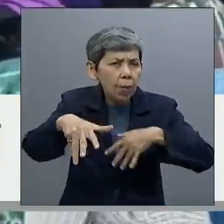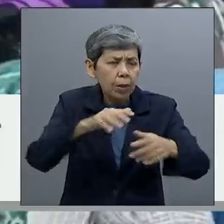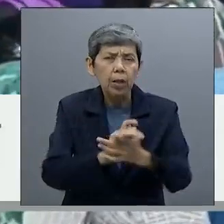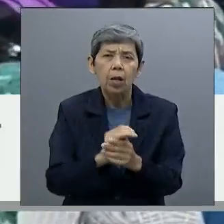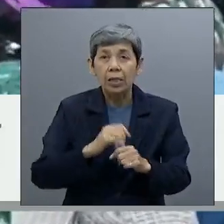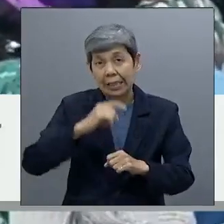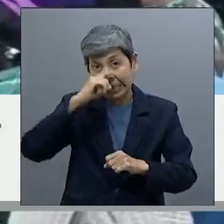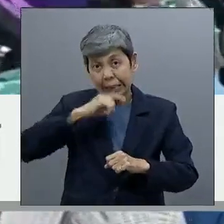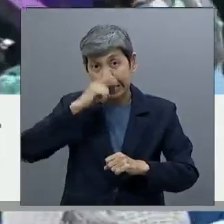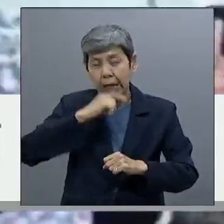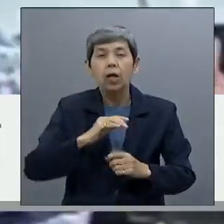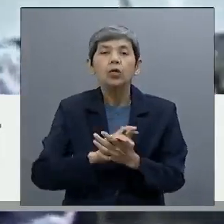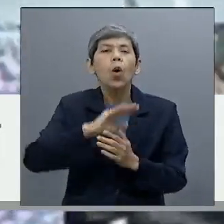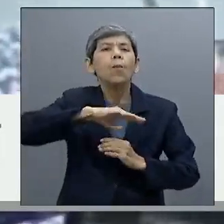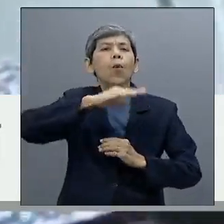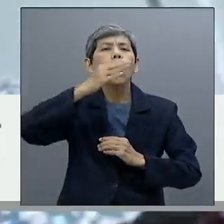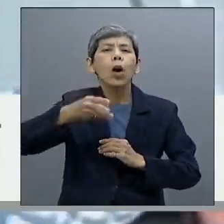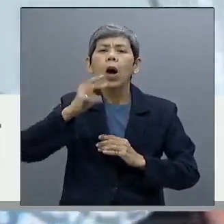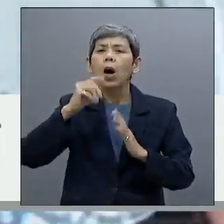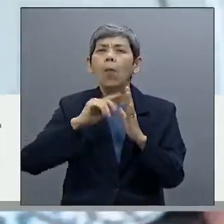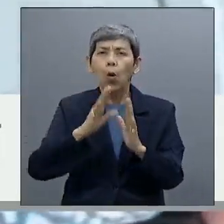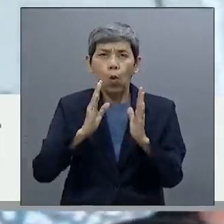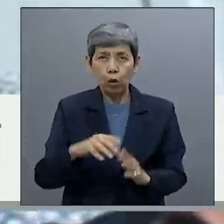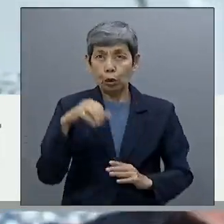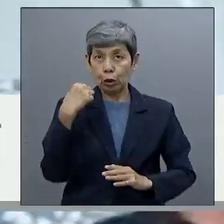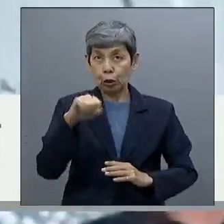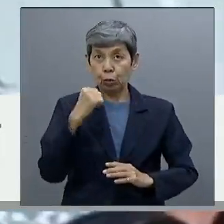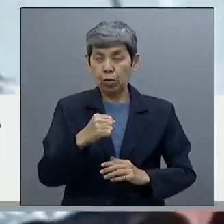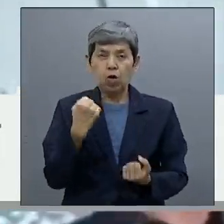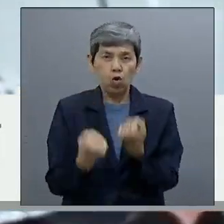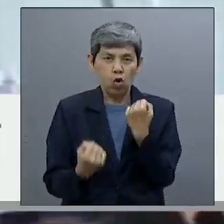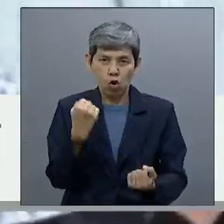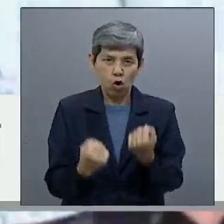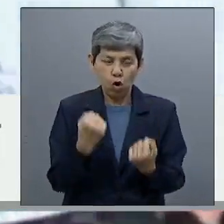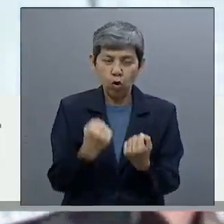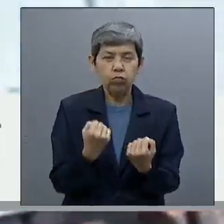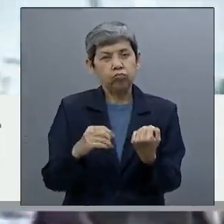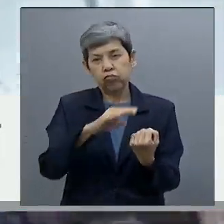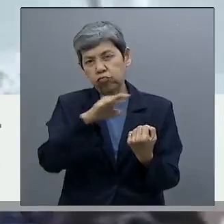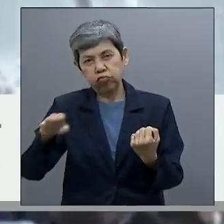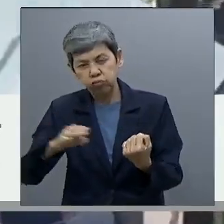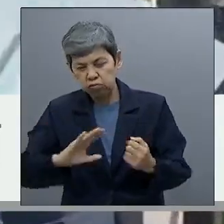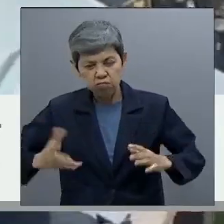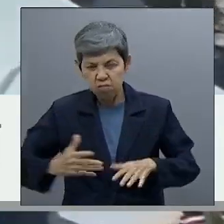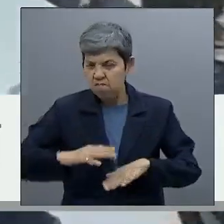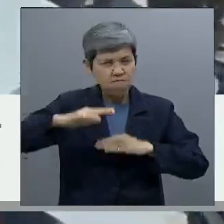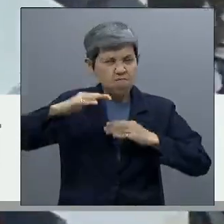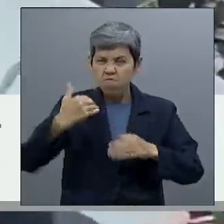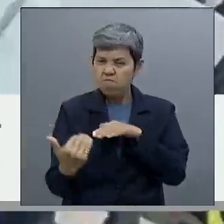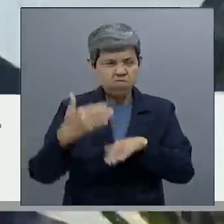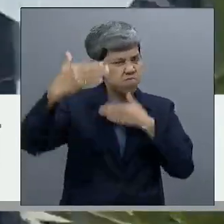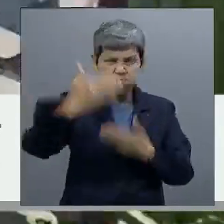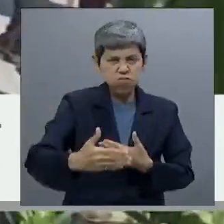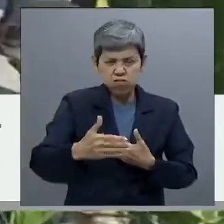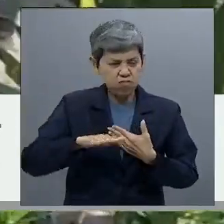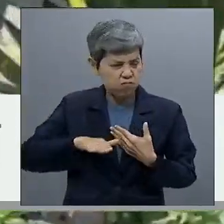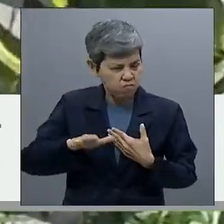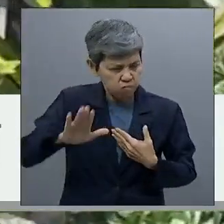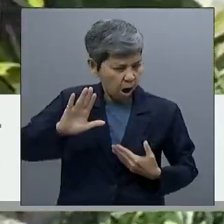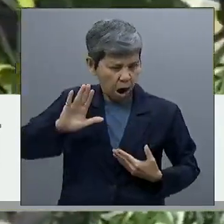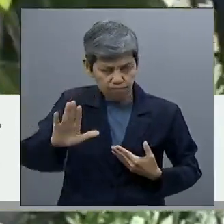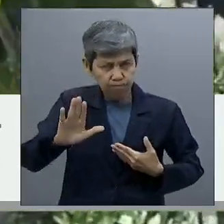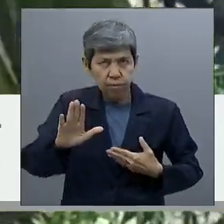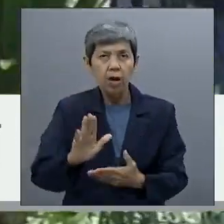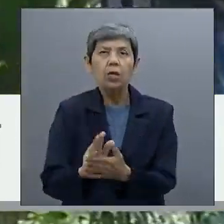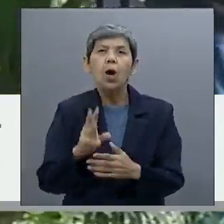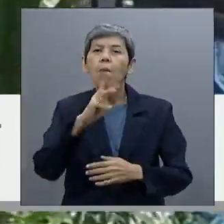าวไทยภูเขาเผ่าม้งนับ10คนค่ะที่นำรถยนต์กระบะแล้วก็รถไถมาทำการปิดกั้นถนนทางขึ้นรีสอร์ทใน